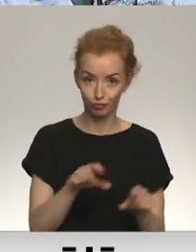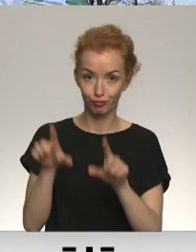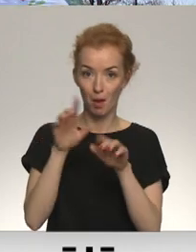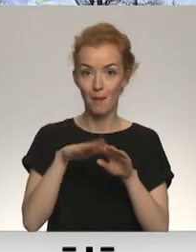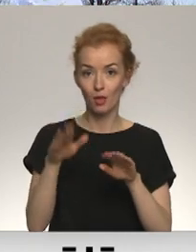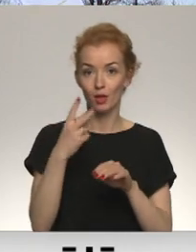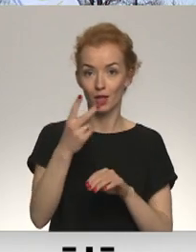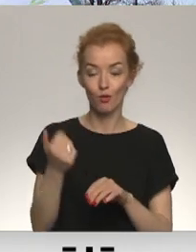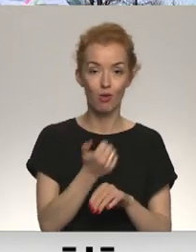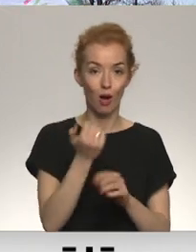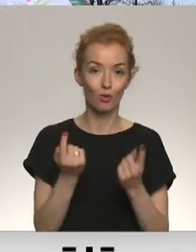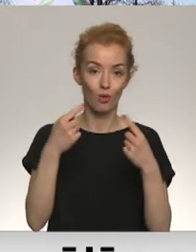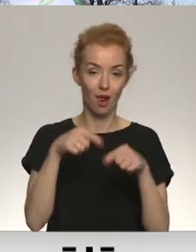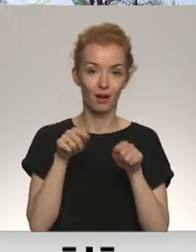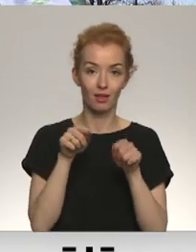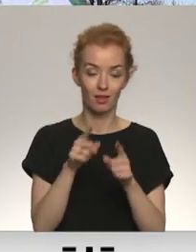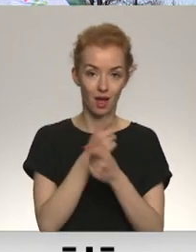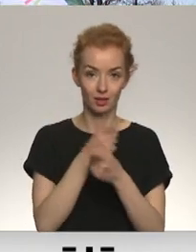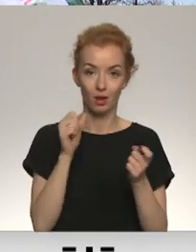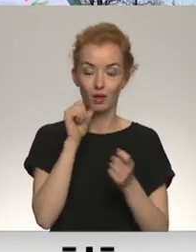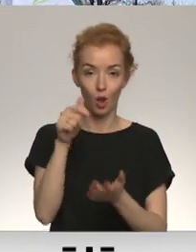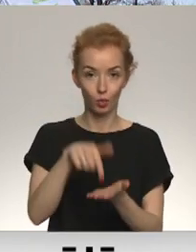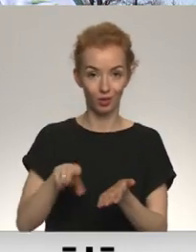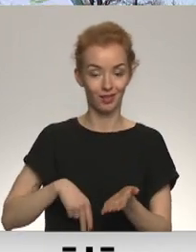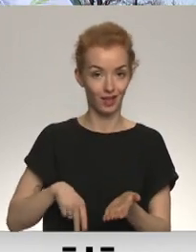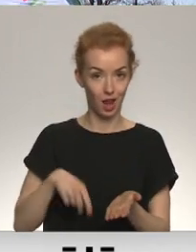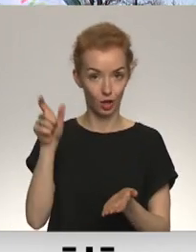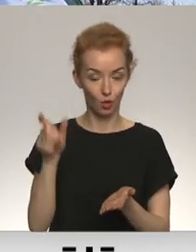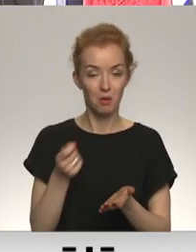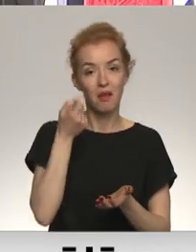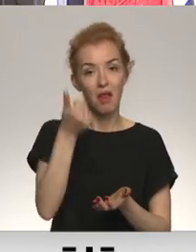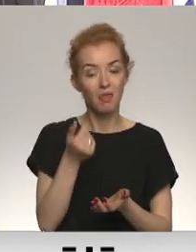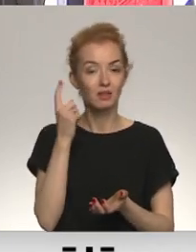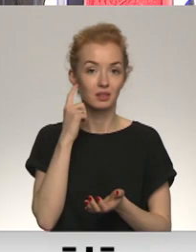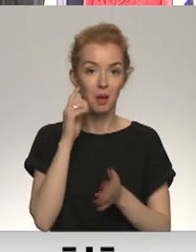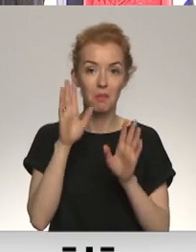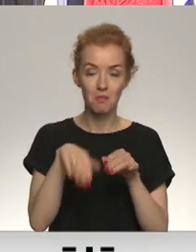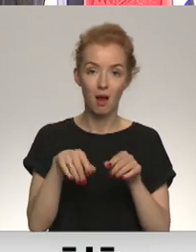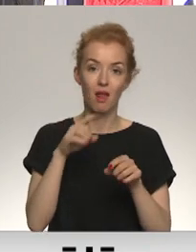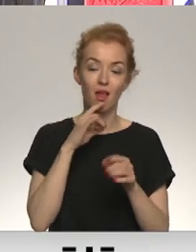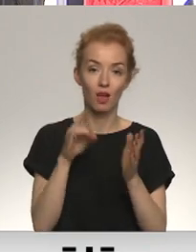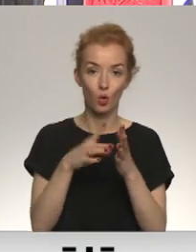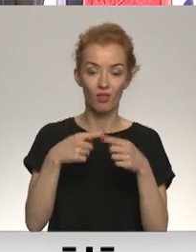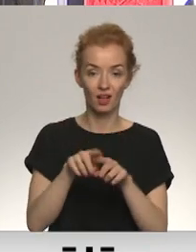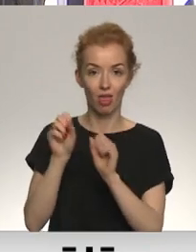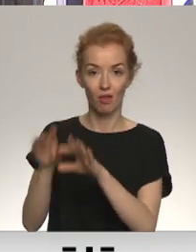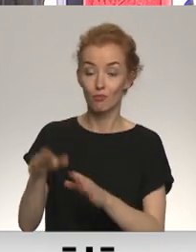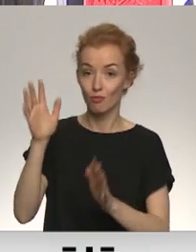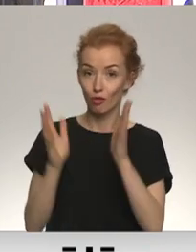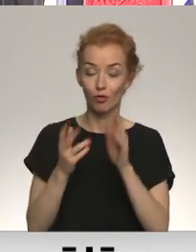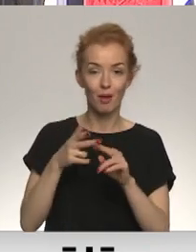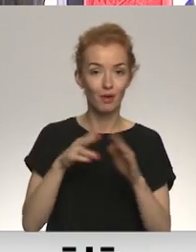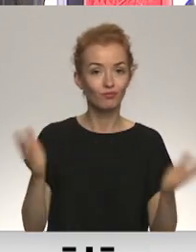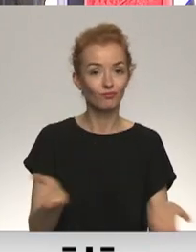pēdējo divu gadu laikā, norāda Latvijas zaļā punkta direktors. Retāk dzirdēts par elektrotehnikas atstāšanu mežā. Tāpēc tagad svarīgi